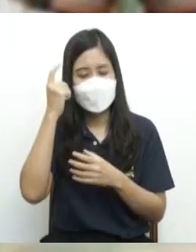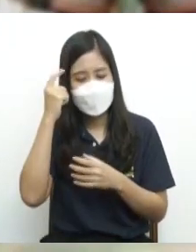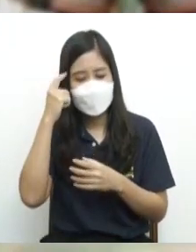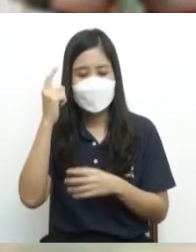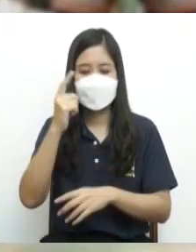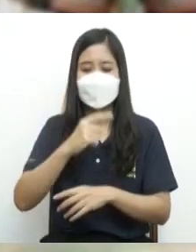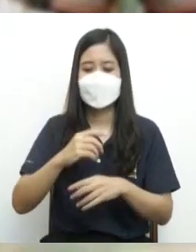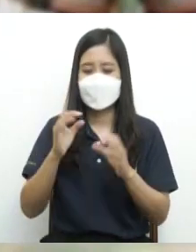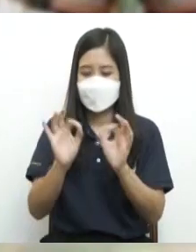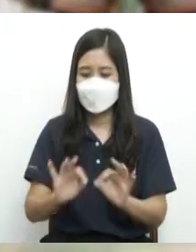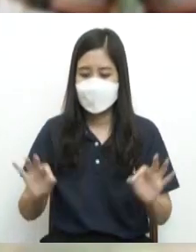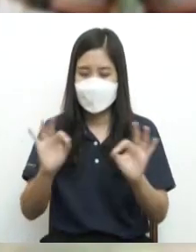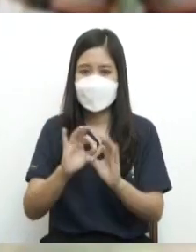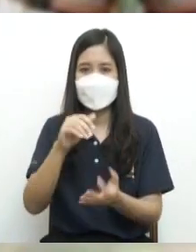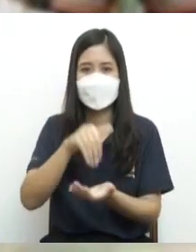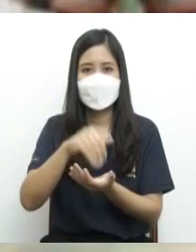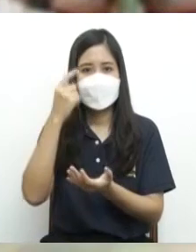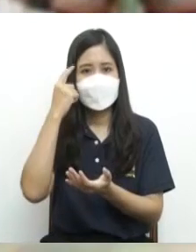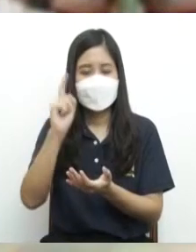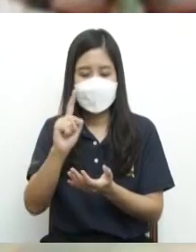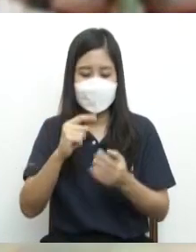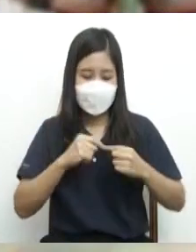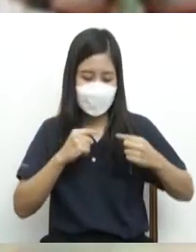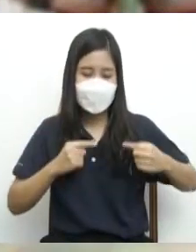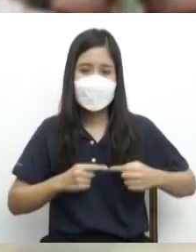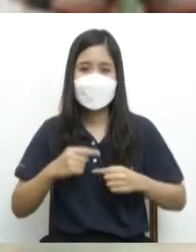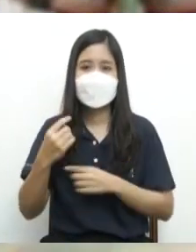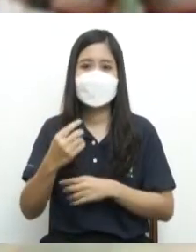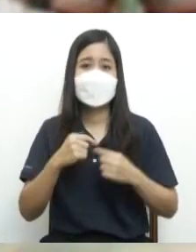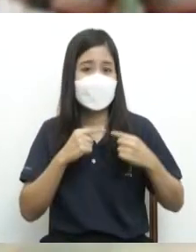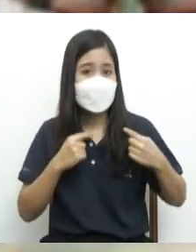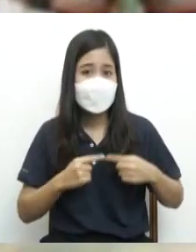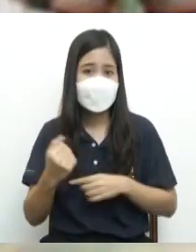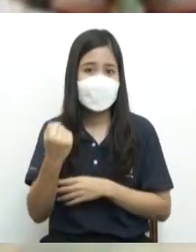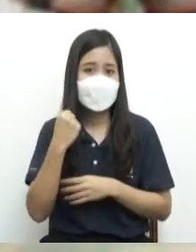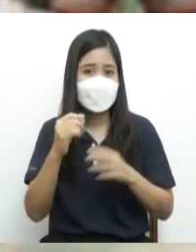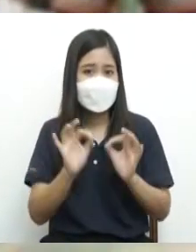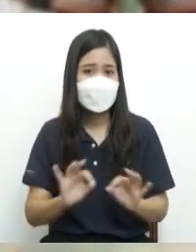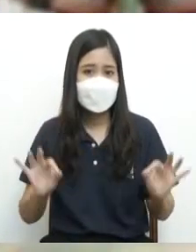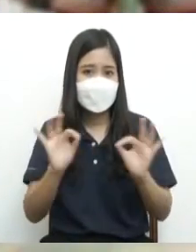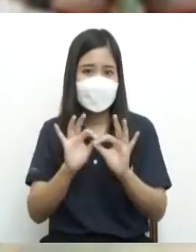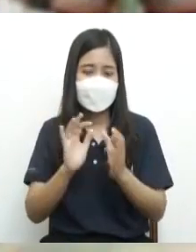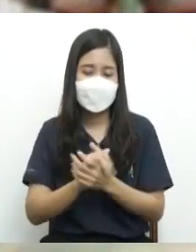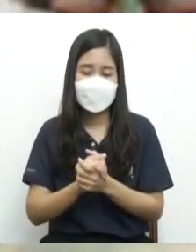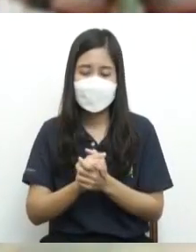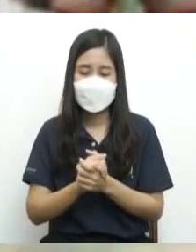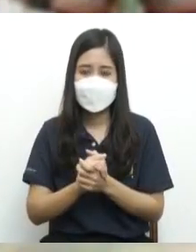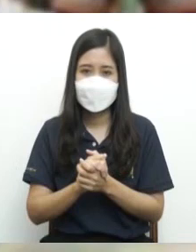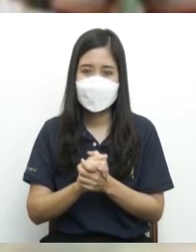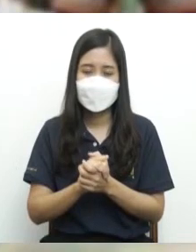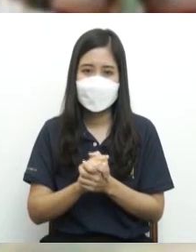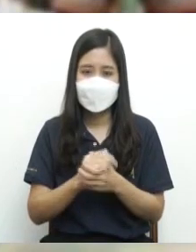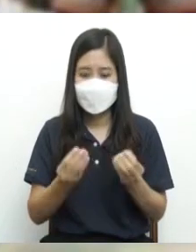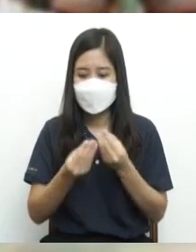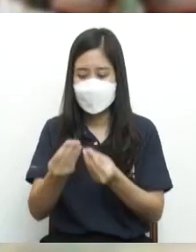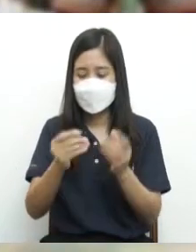ที่มีคุณค่าที่ประมาณค่าไม่ได้คือกำลังใจหรือพลังใจก็อยากจะให้ทุกท่านนะครับตั้งแต่ท่านผู้นำหน่วยก็คือท่านเลขาธิการ